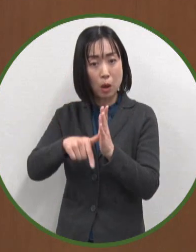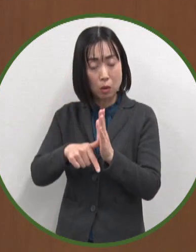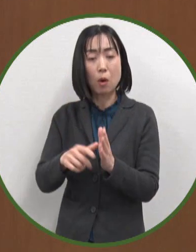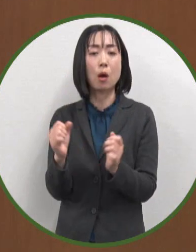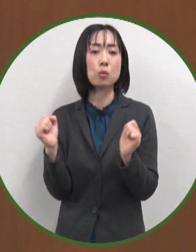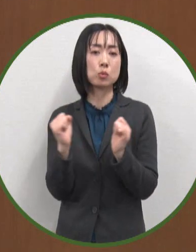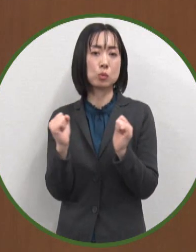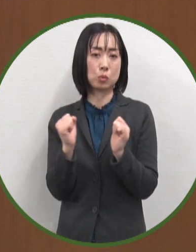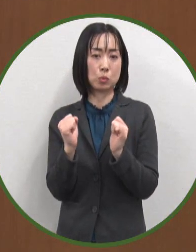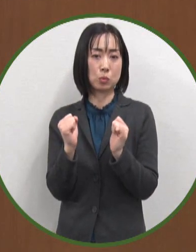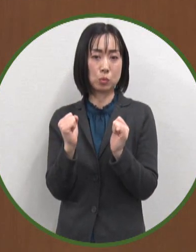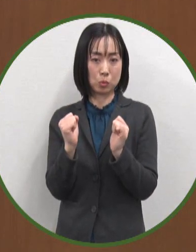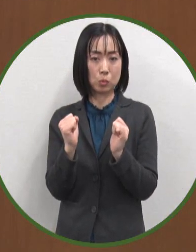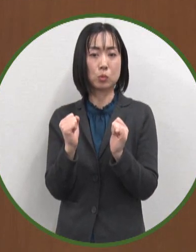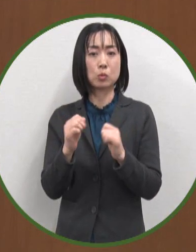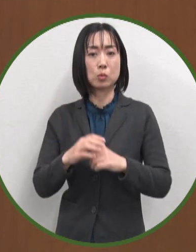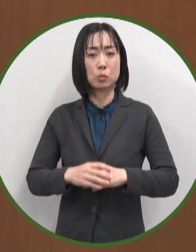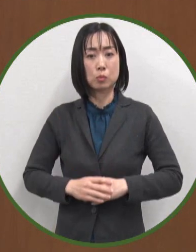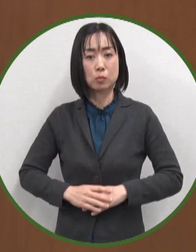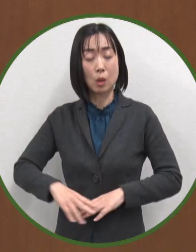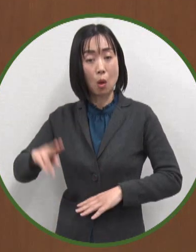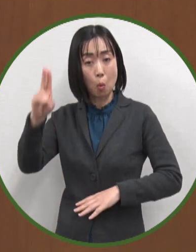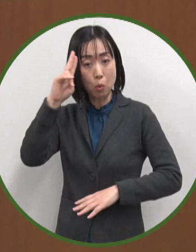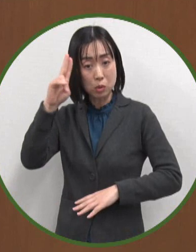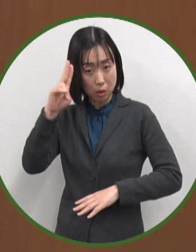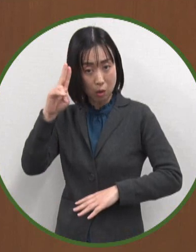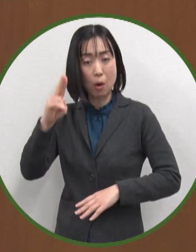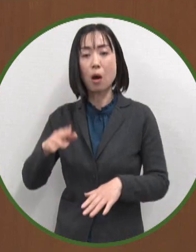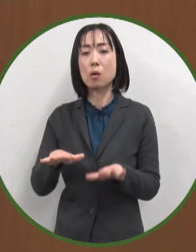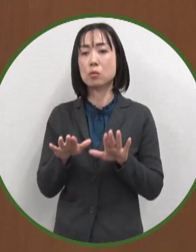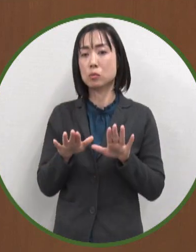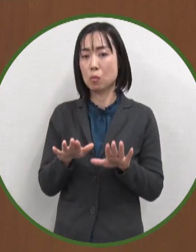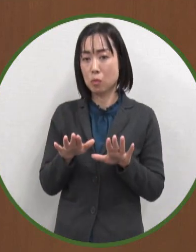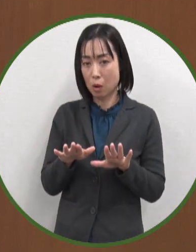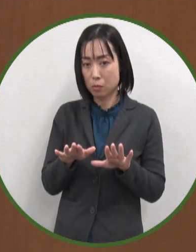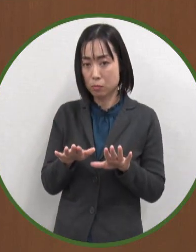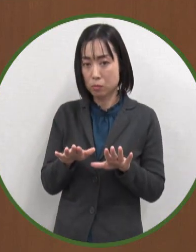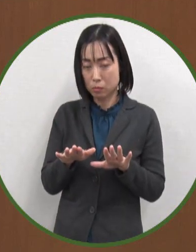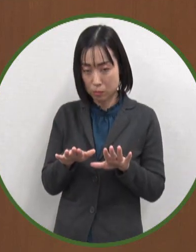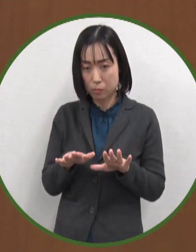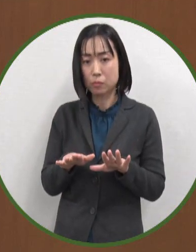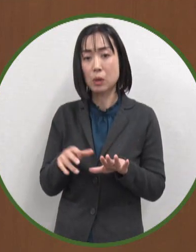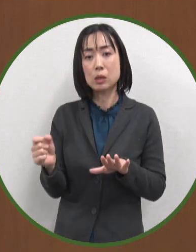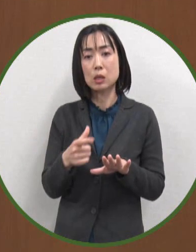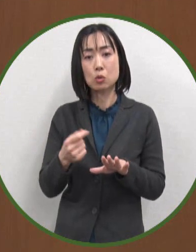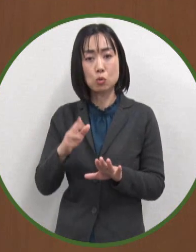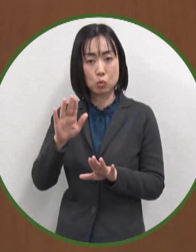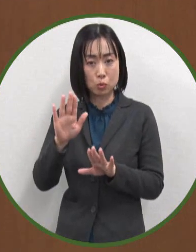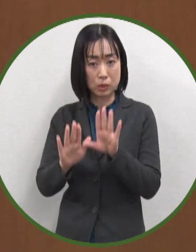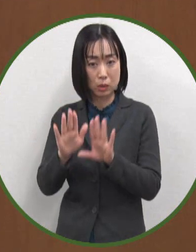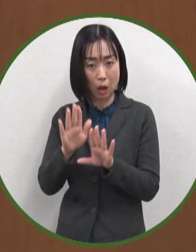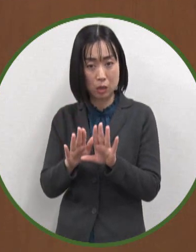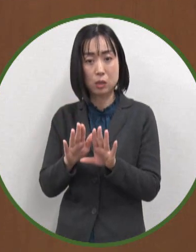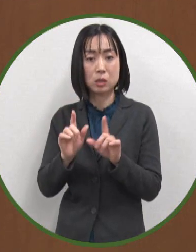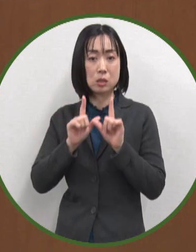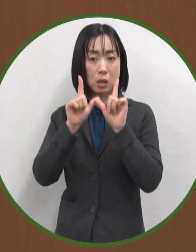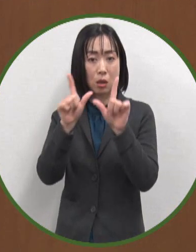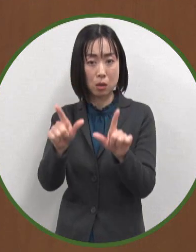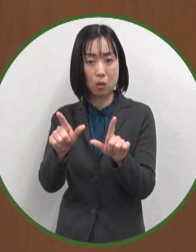の状況で、大阪は今回の緊急事態宣言の状況であります。